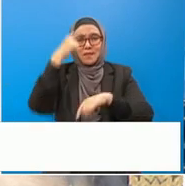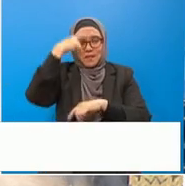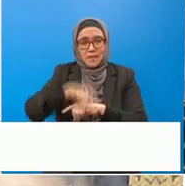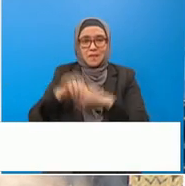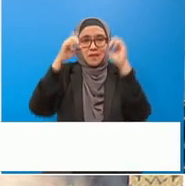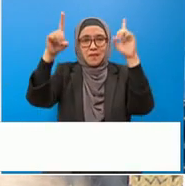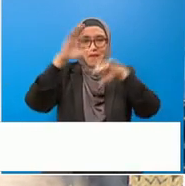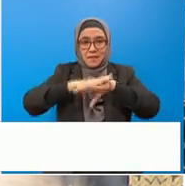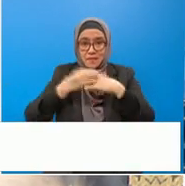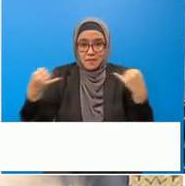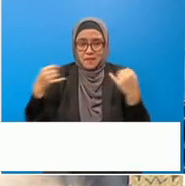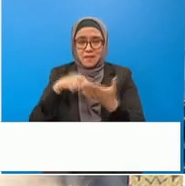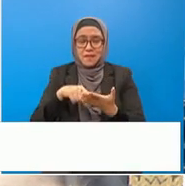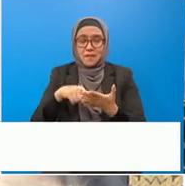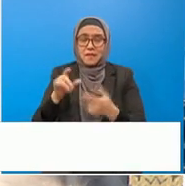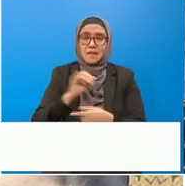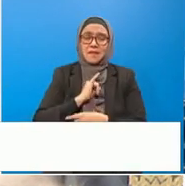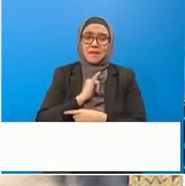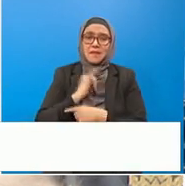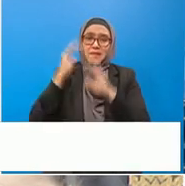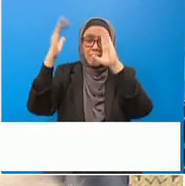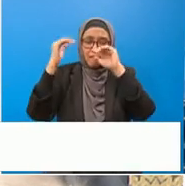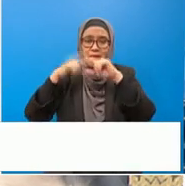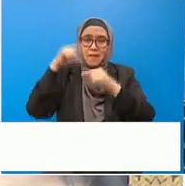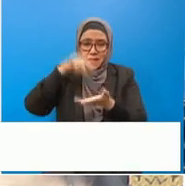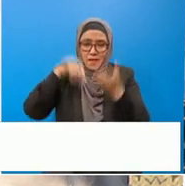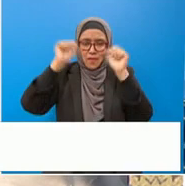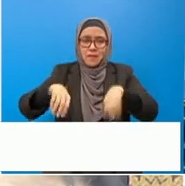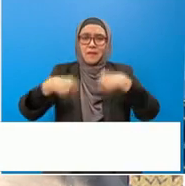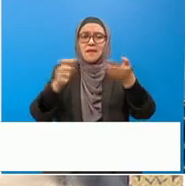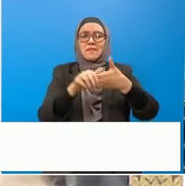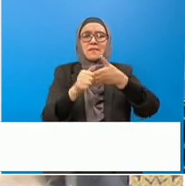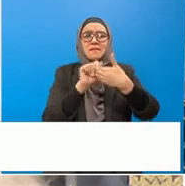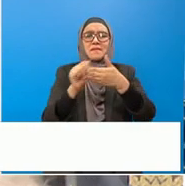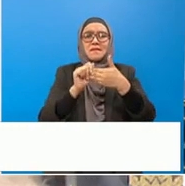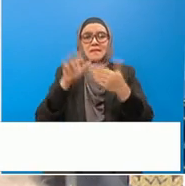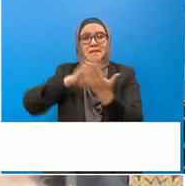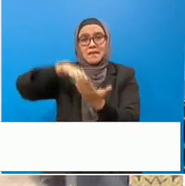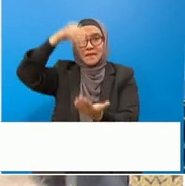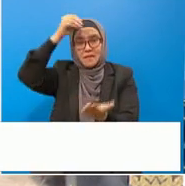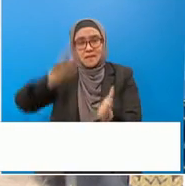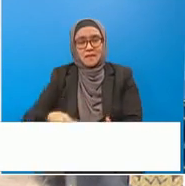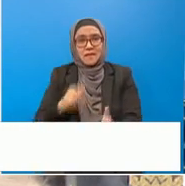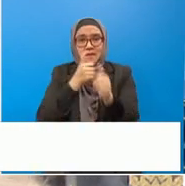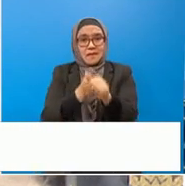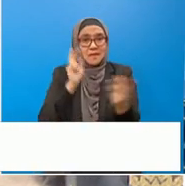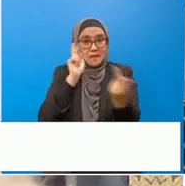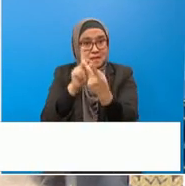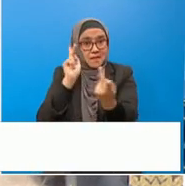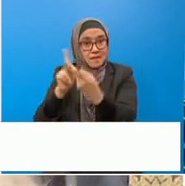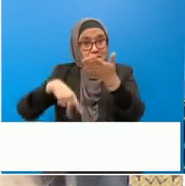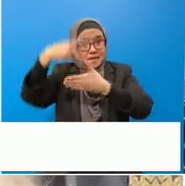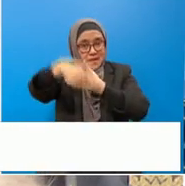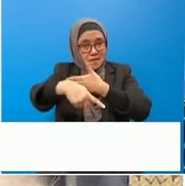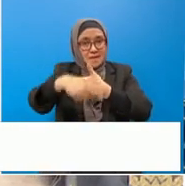ini diharapkan dapat memberi fleksibiliti terhadap pengambilan pelajar mengikut kesesuaian program. Dan sudah